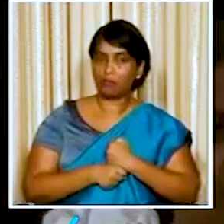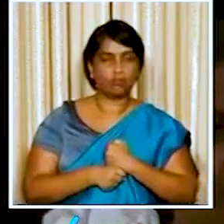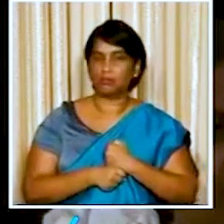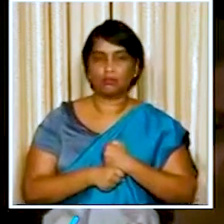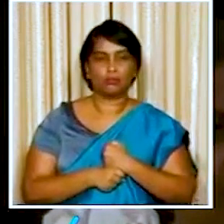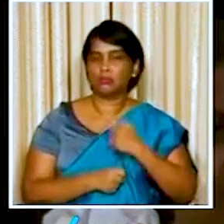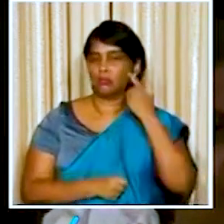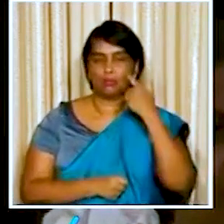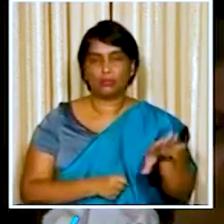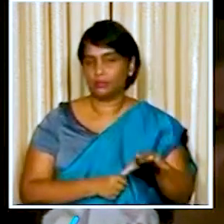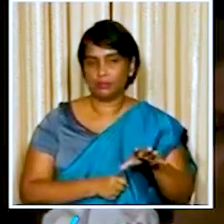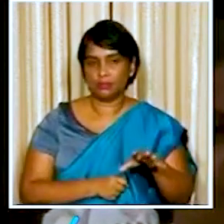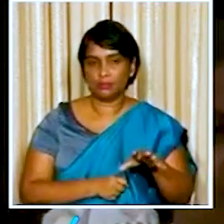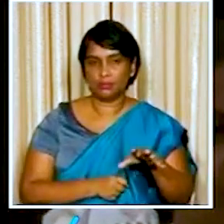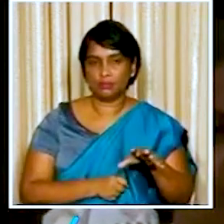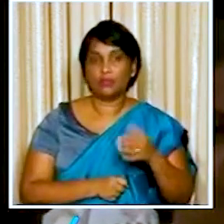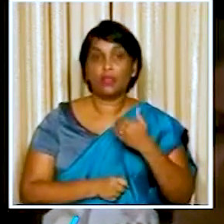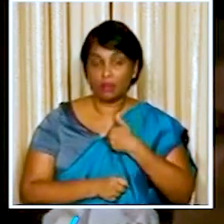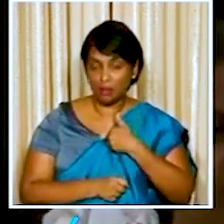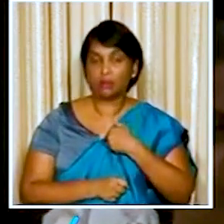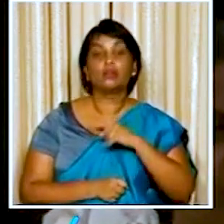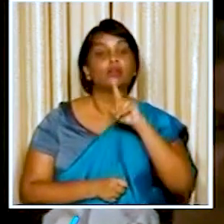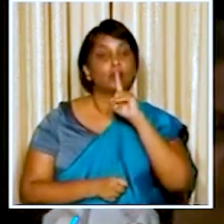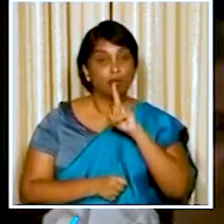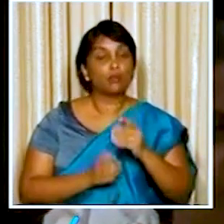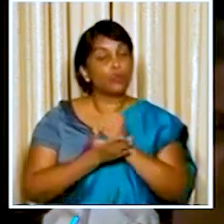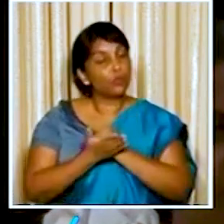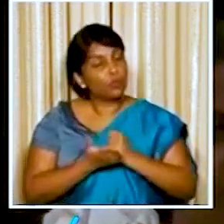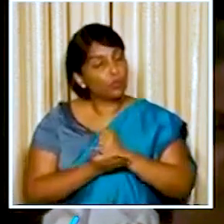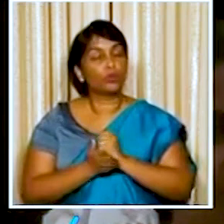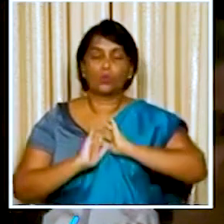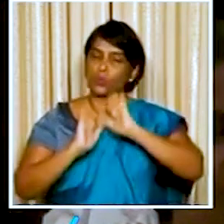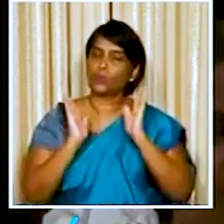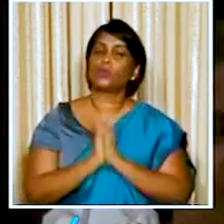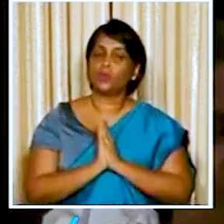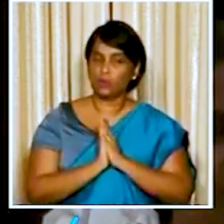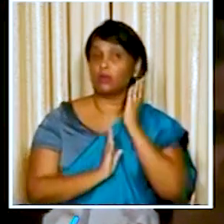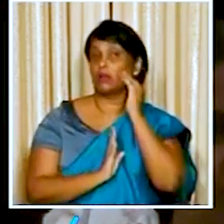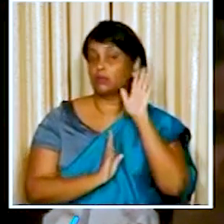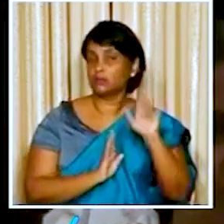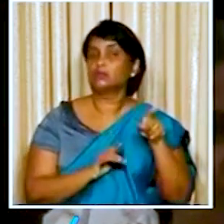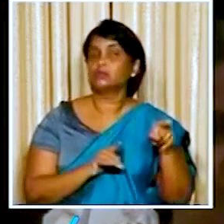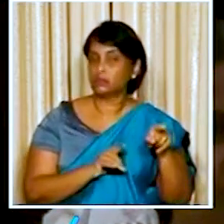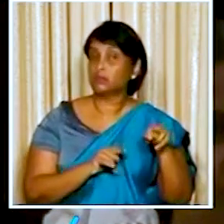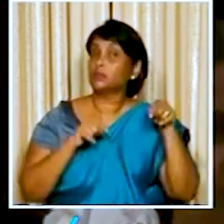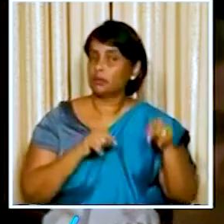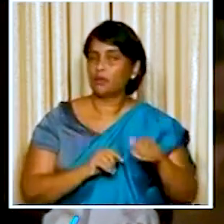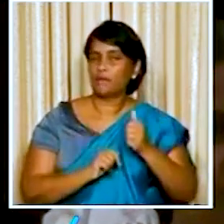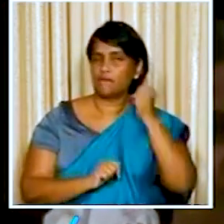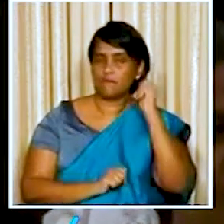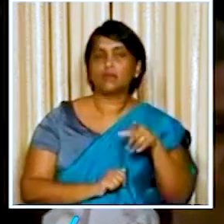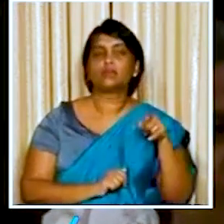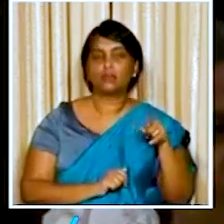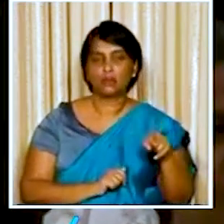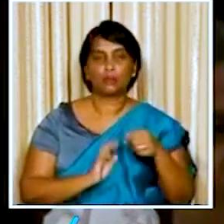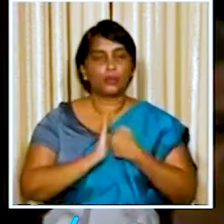එක අදාළ නැහැ. මම මේක කතා කරන්නේ මුළු සමස්තයක් ඇටියටම කාන්තාවන්ට කරන මේ අපහාසය.